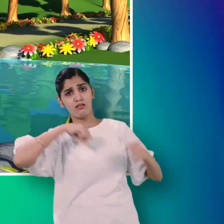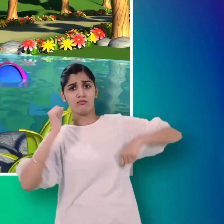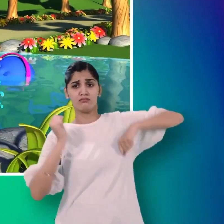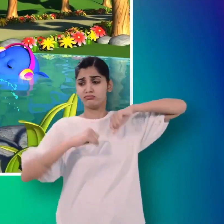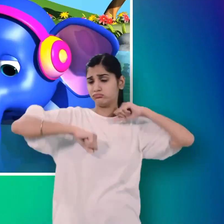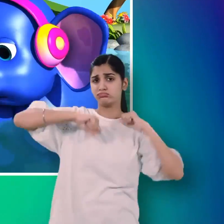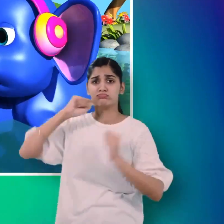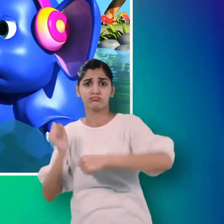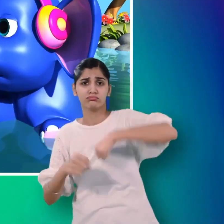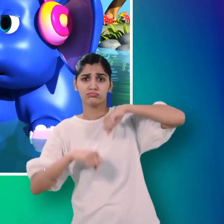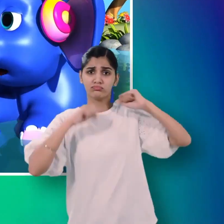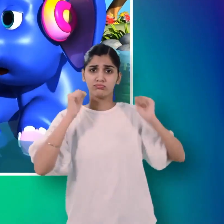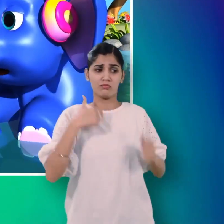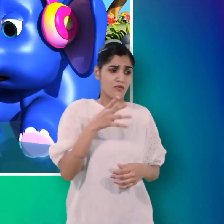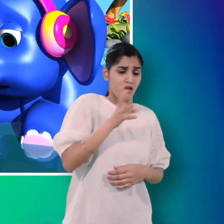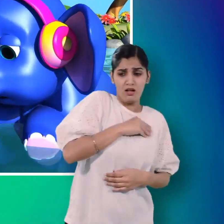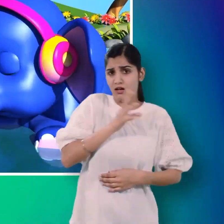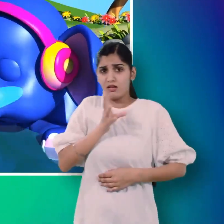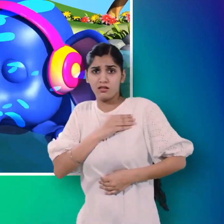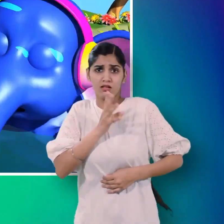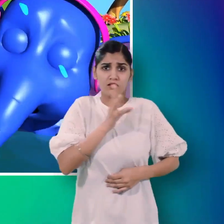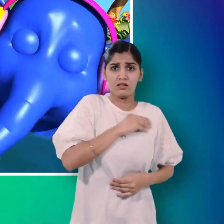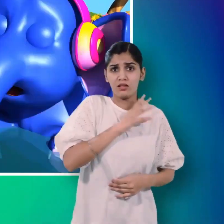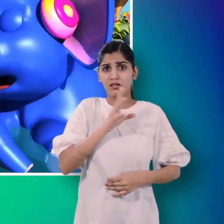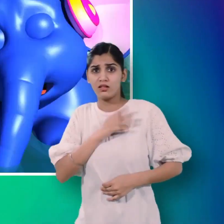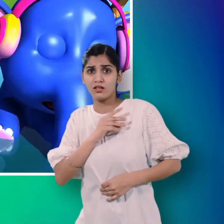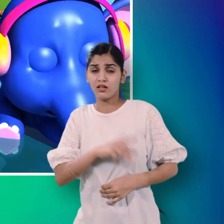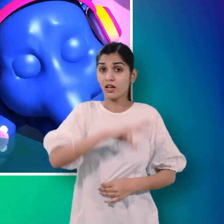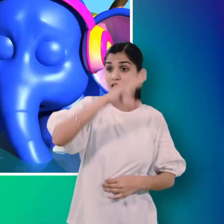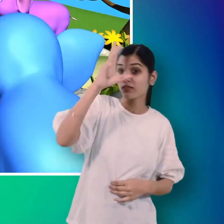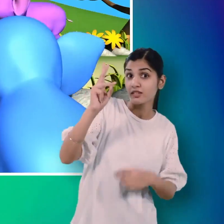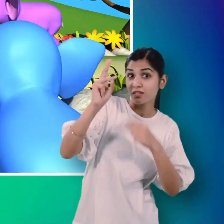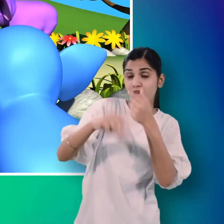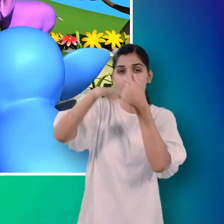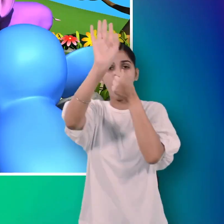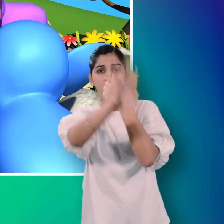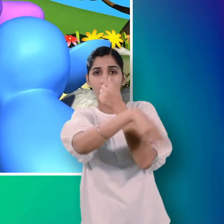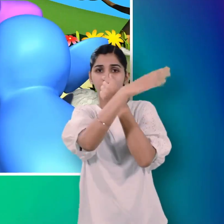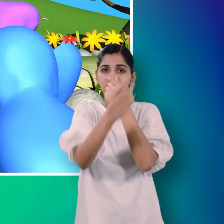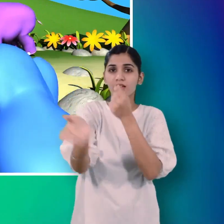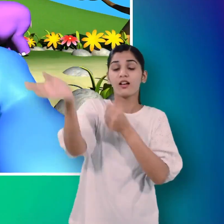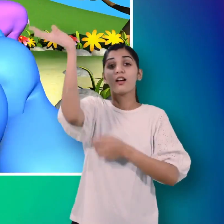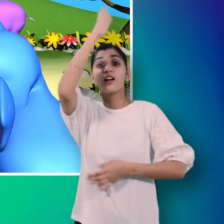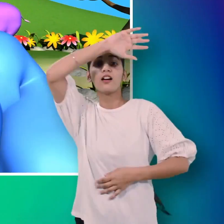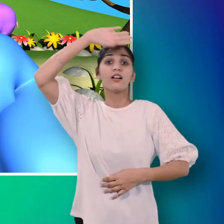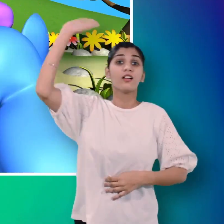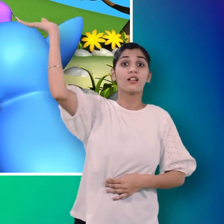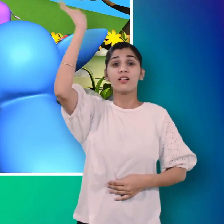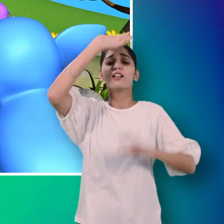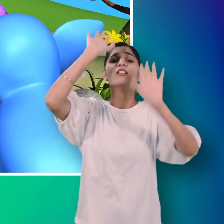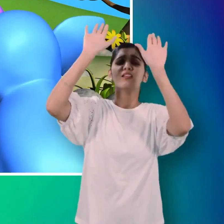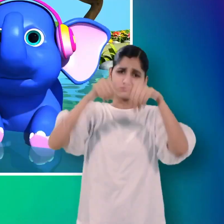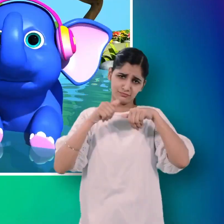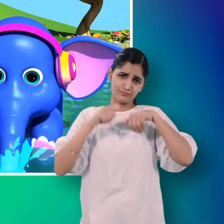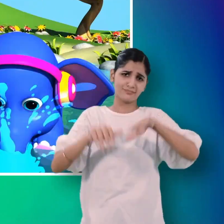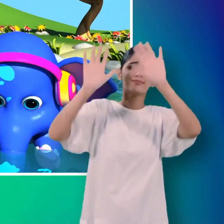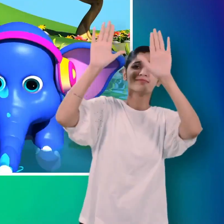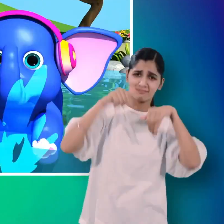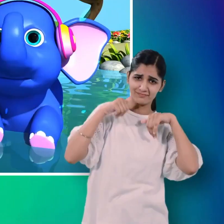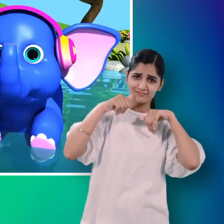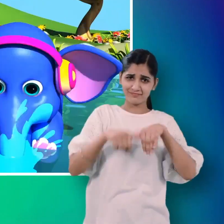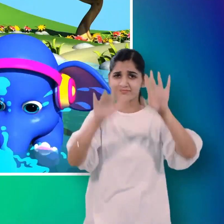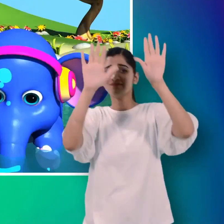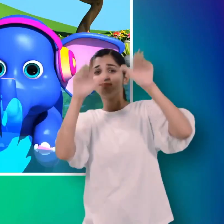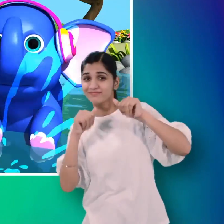फंसे, पानी को देखा देख के डरे, तीसरे हाथी को इशारे से बुलाया, इधर